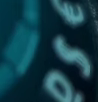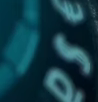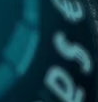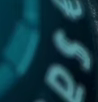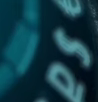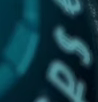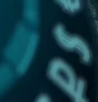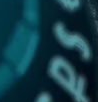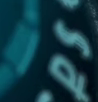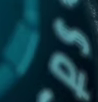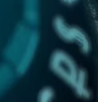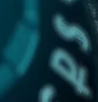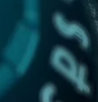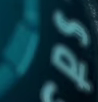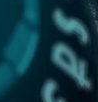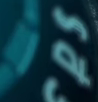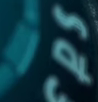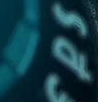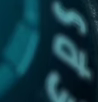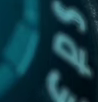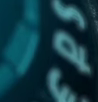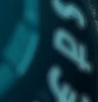Евро 426 теңге 85 тиын.